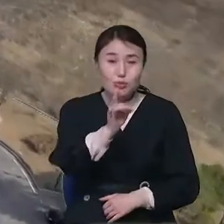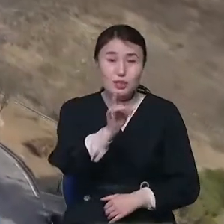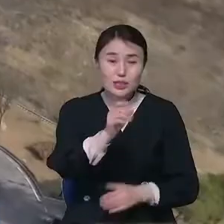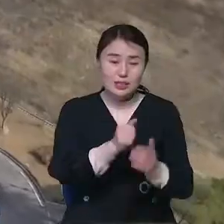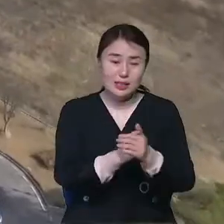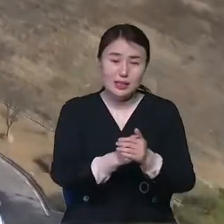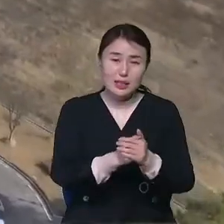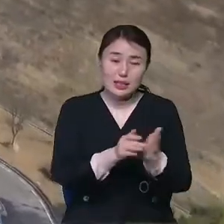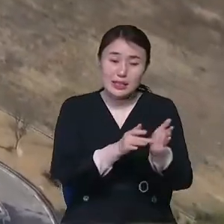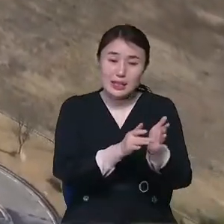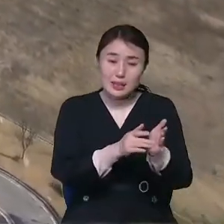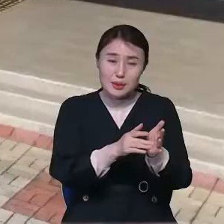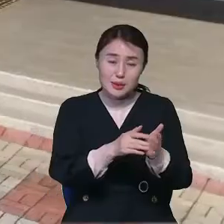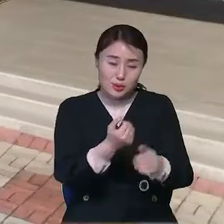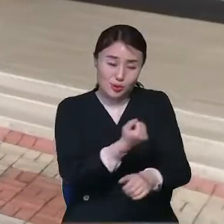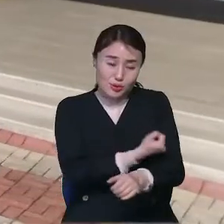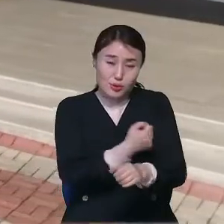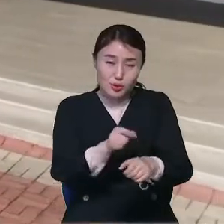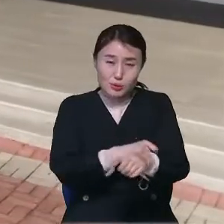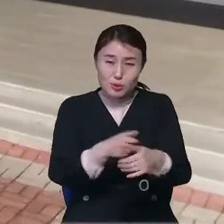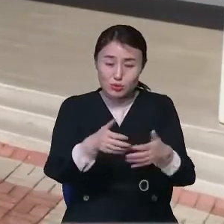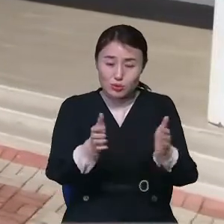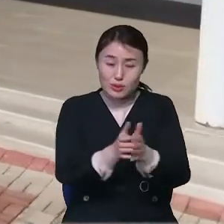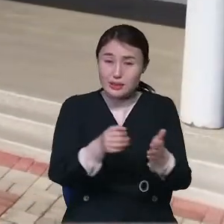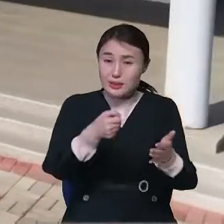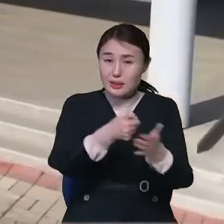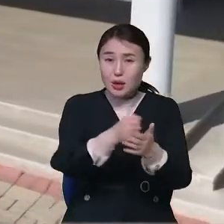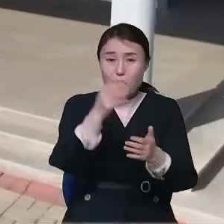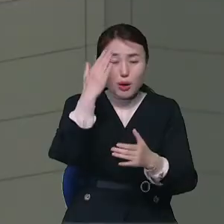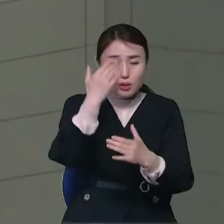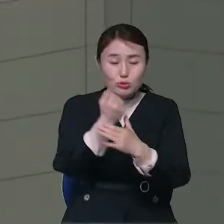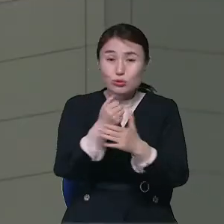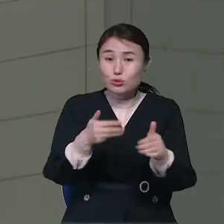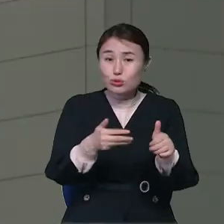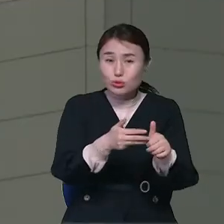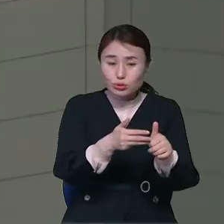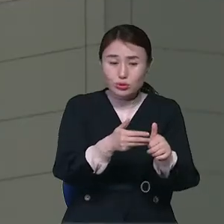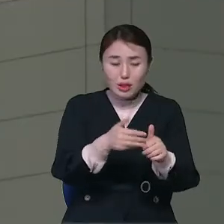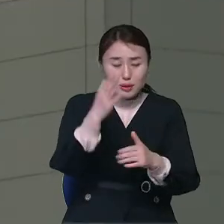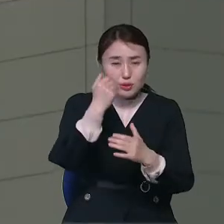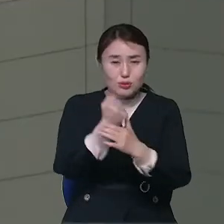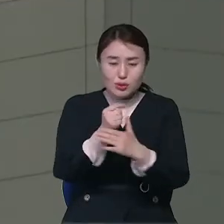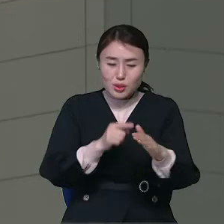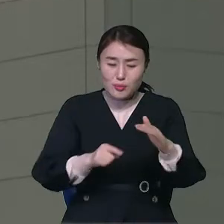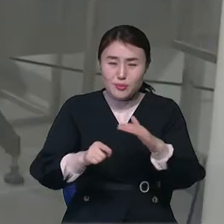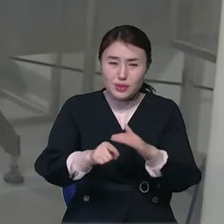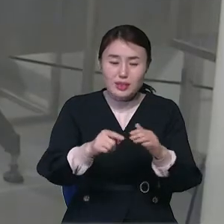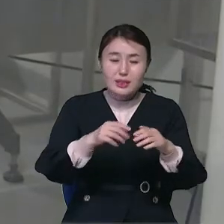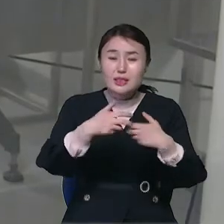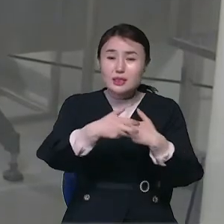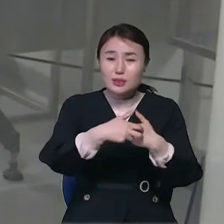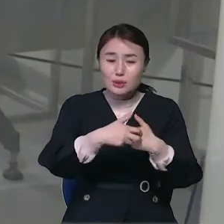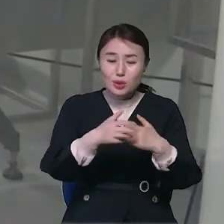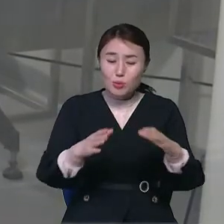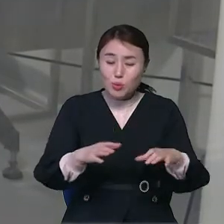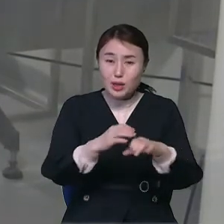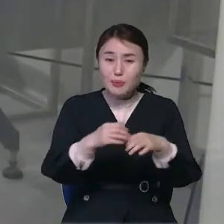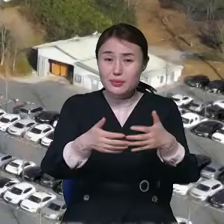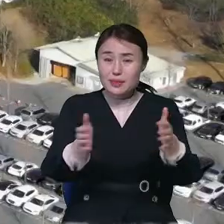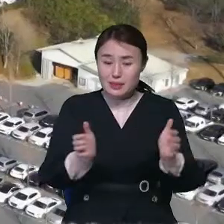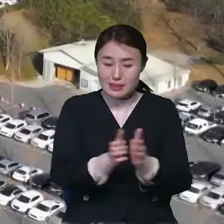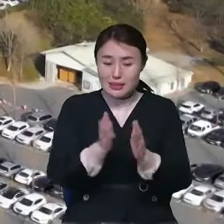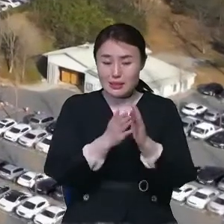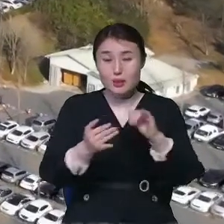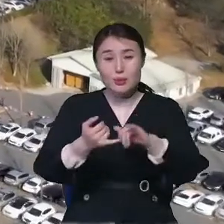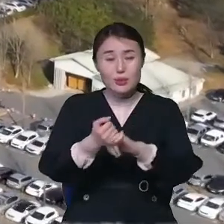백신 산업 특구로 지정된 화순군 윤석렬 당선인이 화순 첨단의료복합단지 조성 을 대선 공약으로 내세웠던